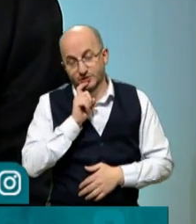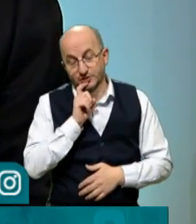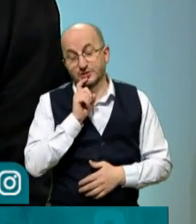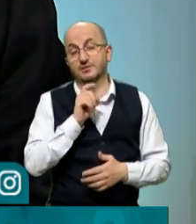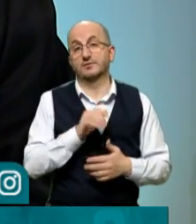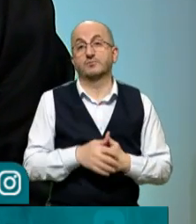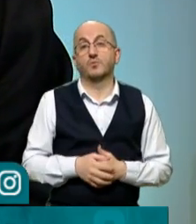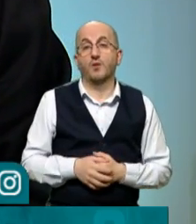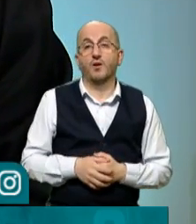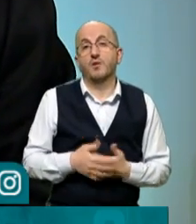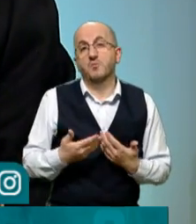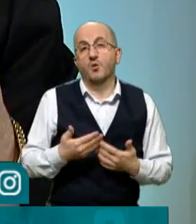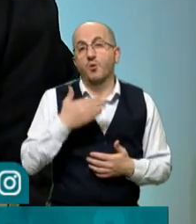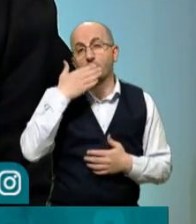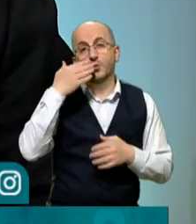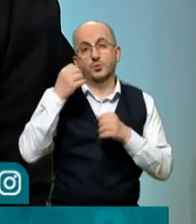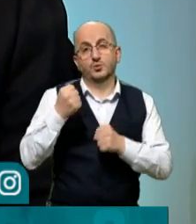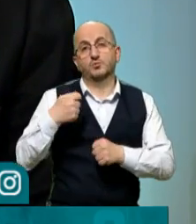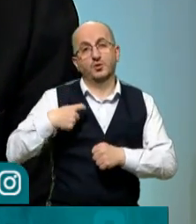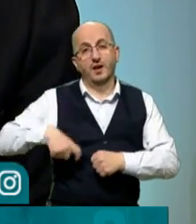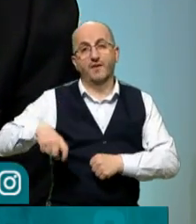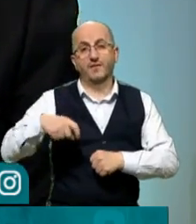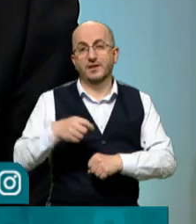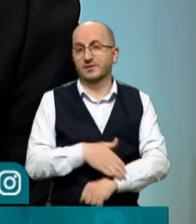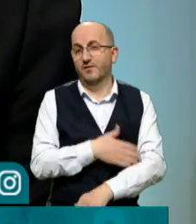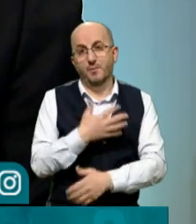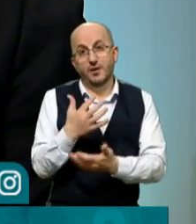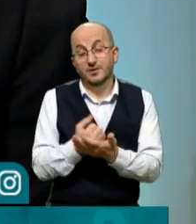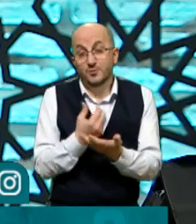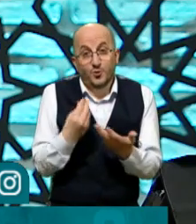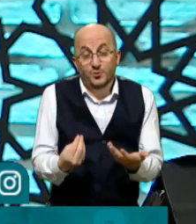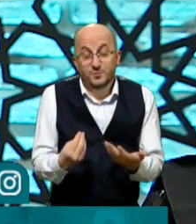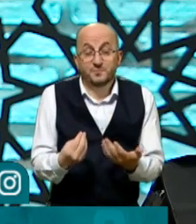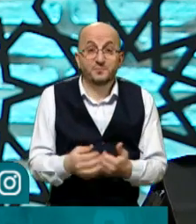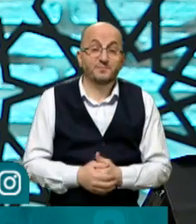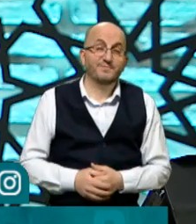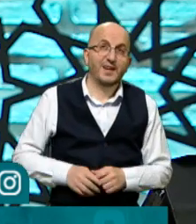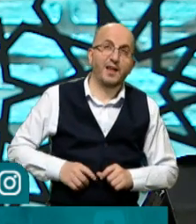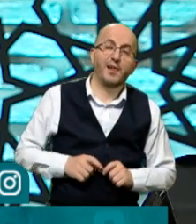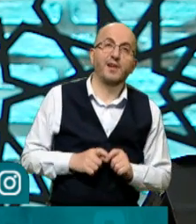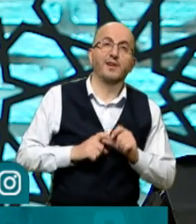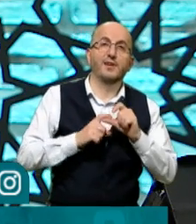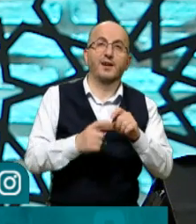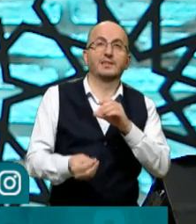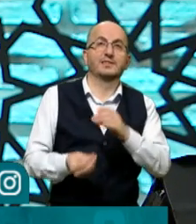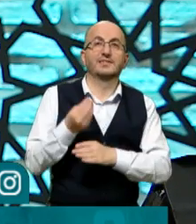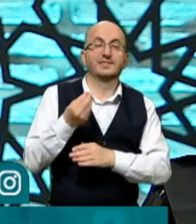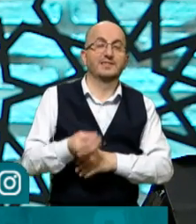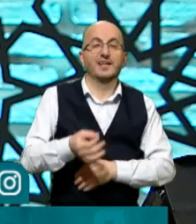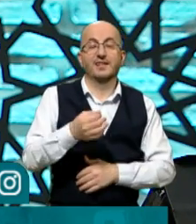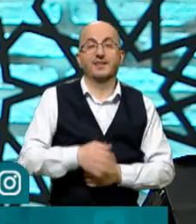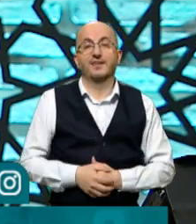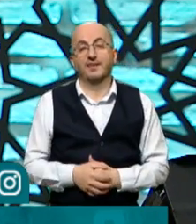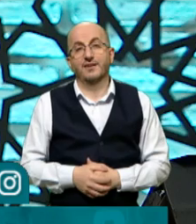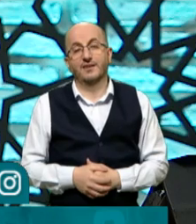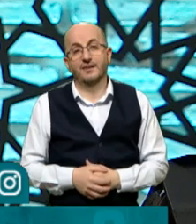Kefaret olmaz. Bu ne olur? Oruç, nafile oruç tutmuş olur. Eyvallah. Hocam buradan bir soru daha çıkartsam. Buyurun. Müsaadenizle.